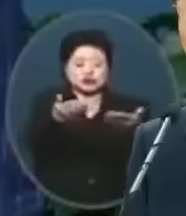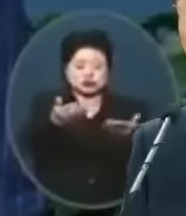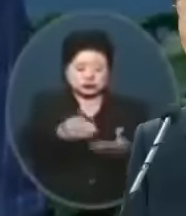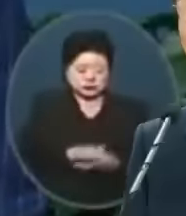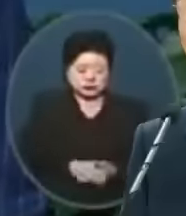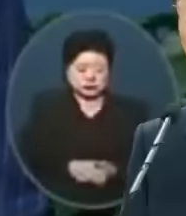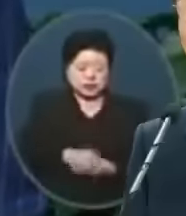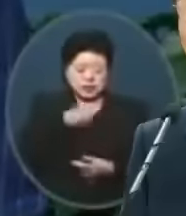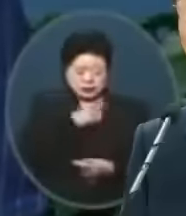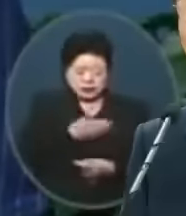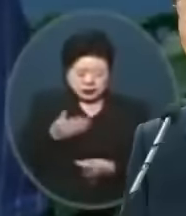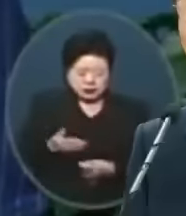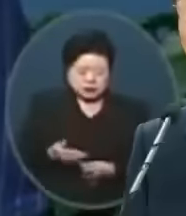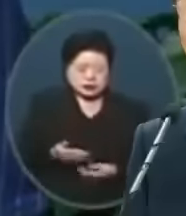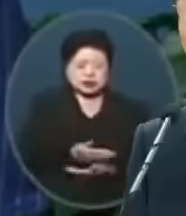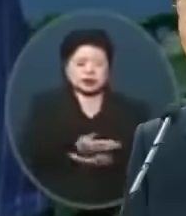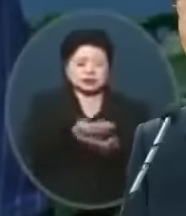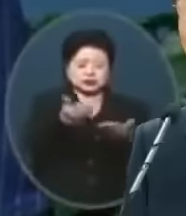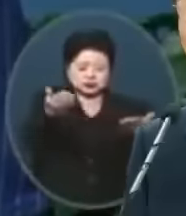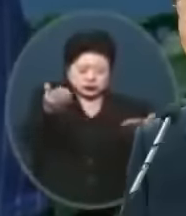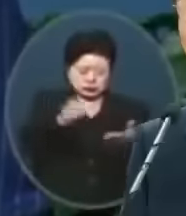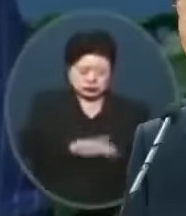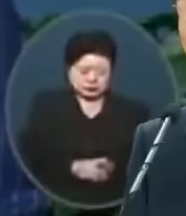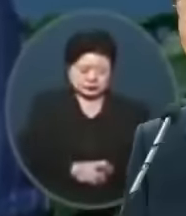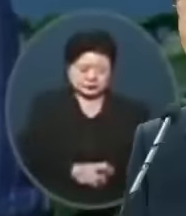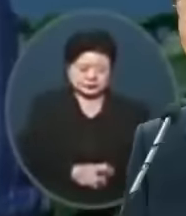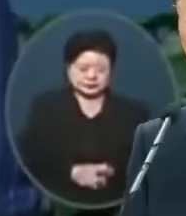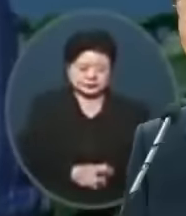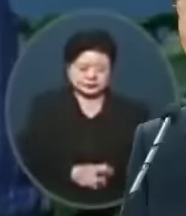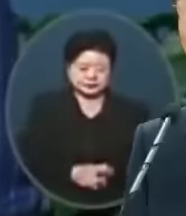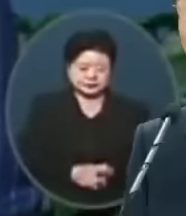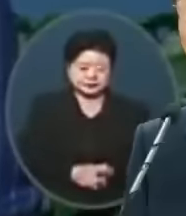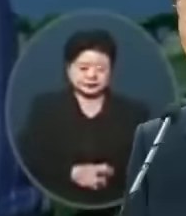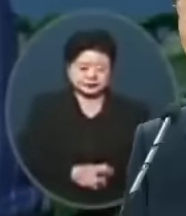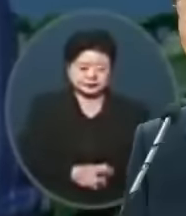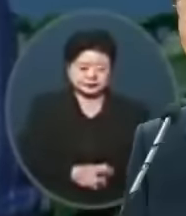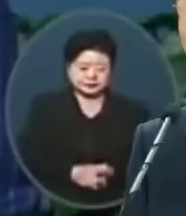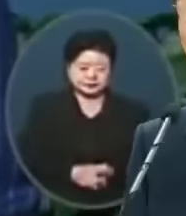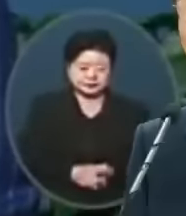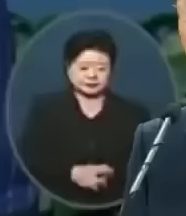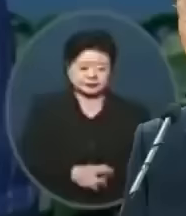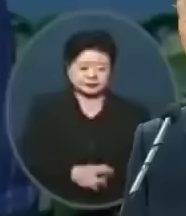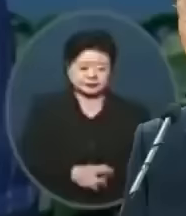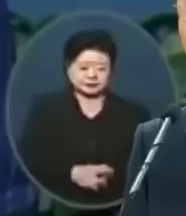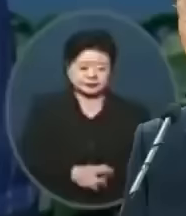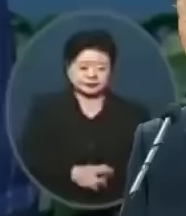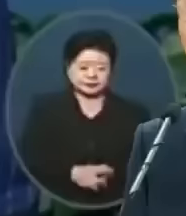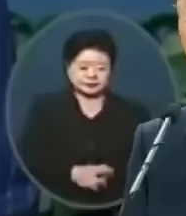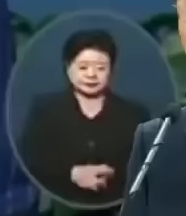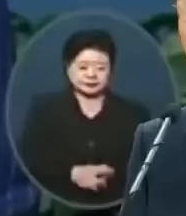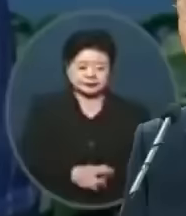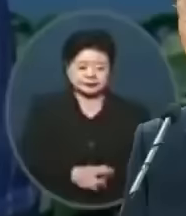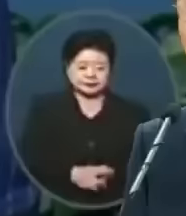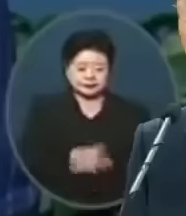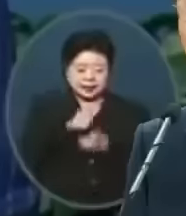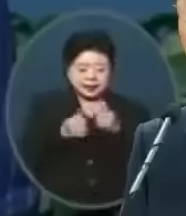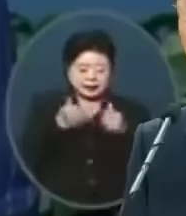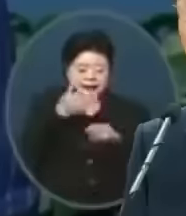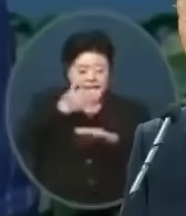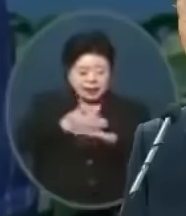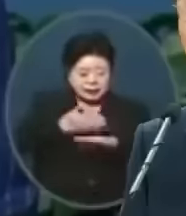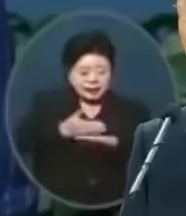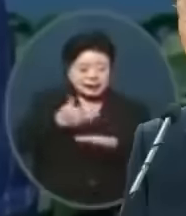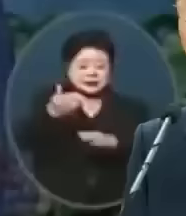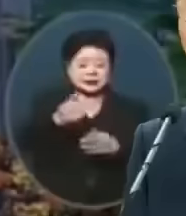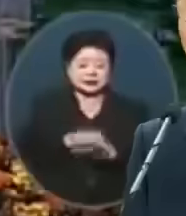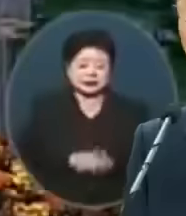죽어 피를 흘려서 백성들에게 줄 것을 말씀하시면서 하나님께 감사를